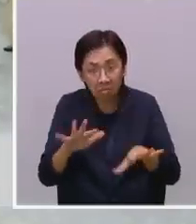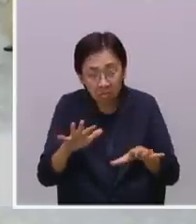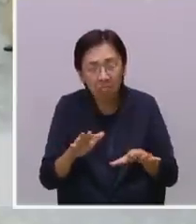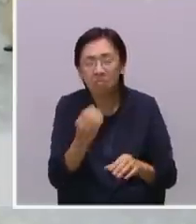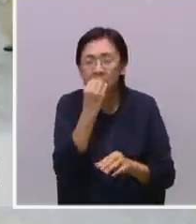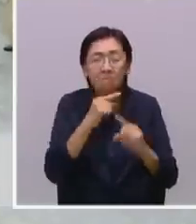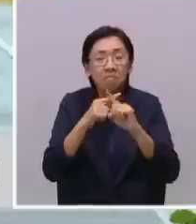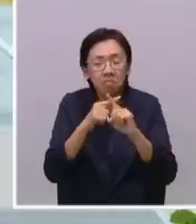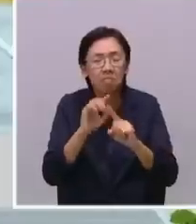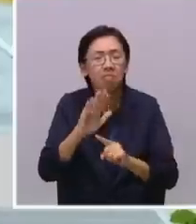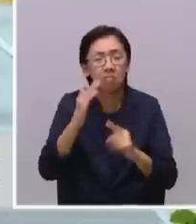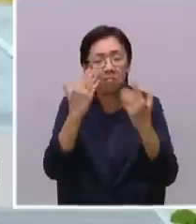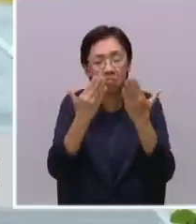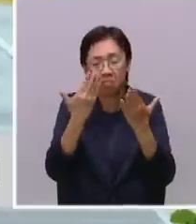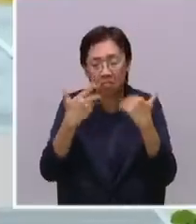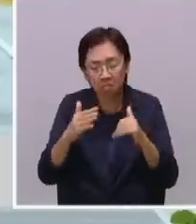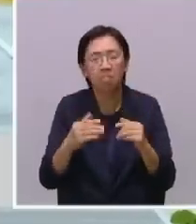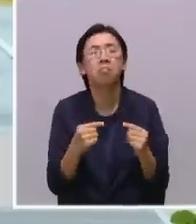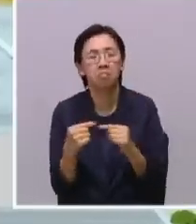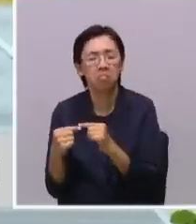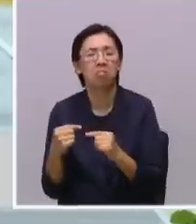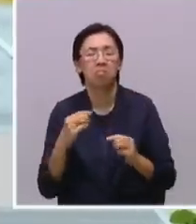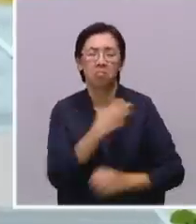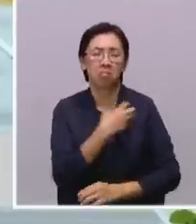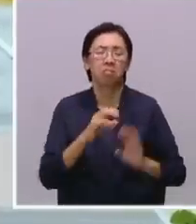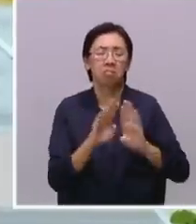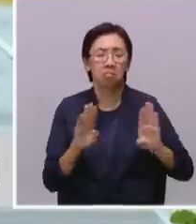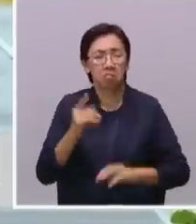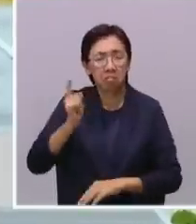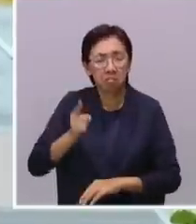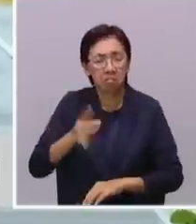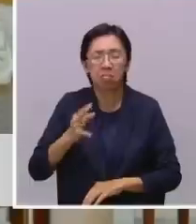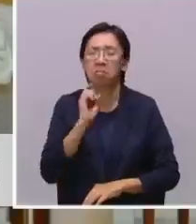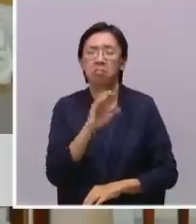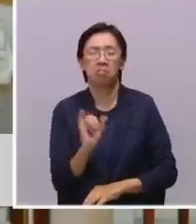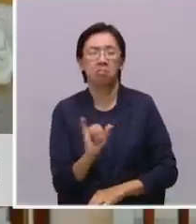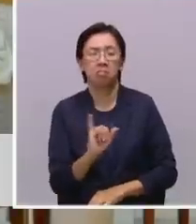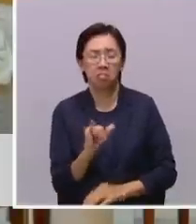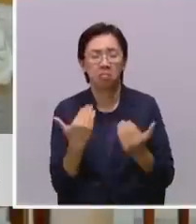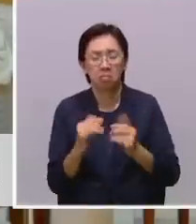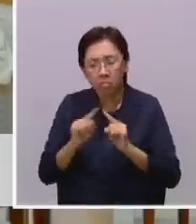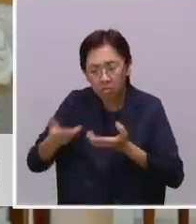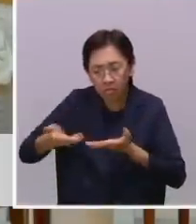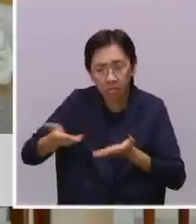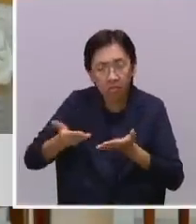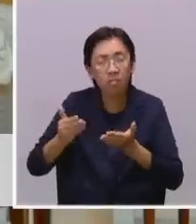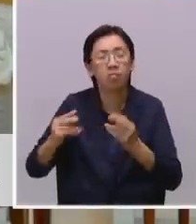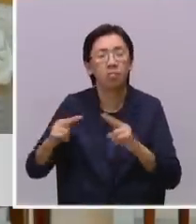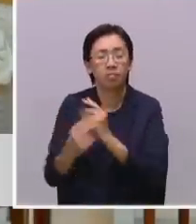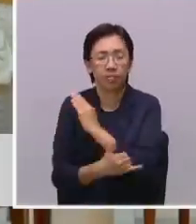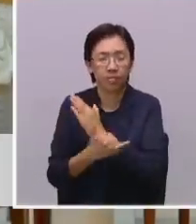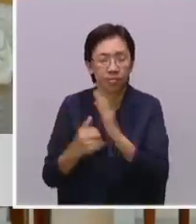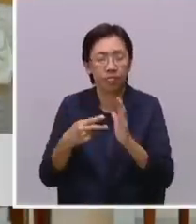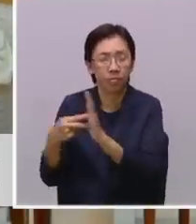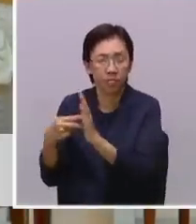อาราเบียไม่ได้ยืนยันเรื่องข้อตกลงนี้นะคะว่ามีจริงหรือไม่แต่บอกเพียงแค่ว่ากำลังมีการหารือกับกระทรวงต่างประเทศซีเรียเพื่อกลับมา